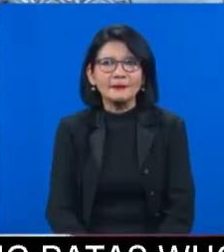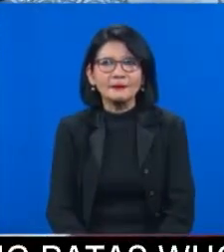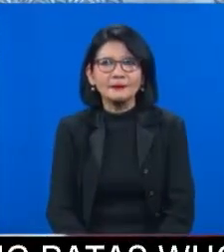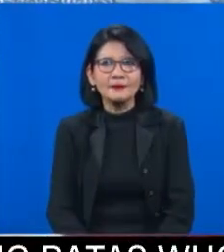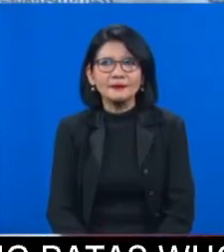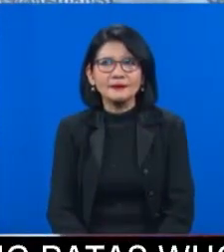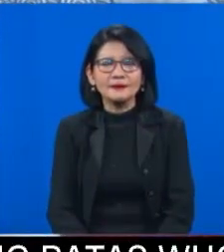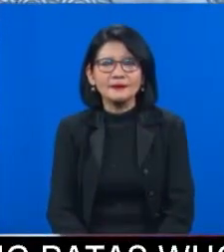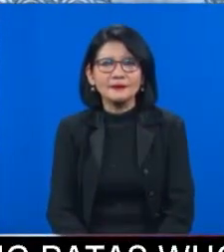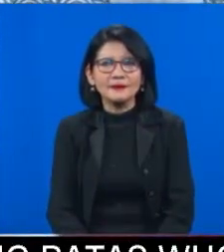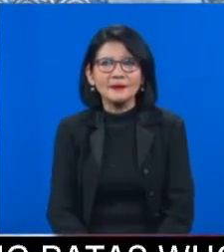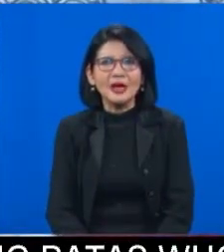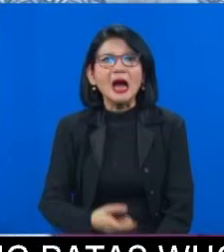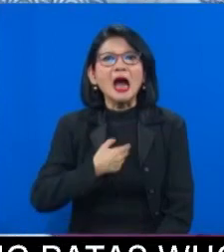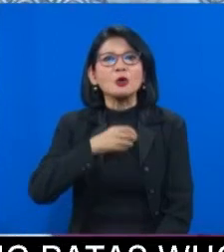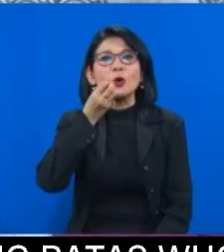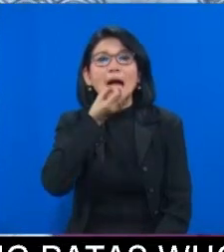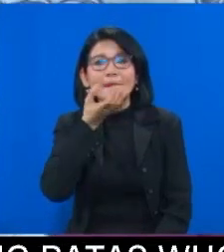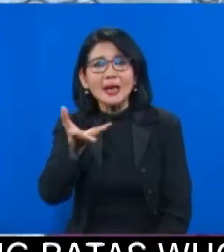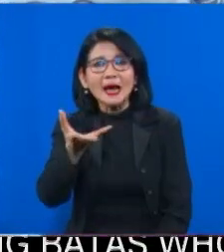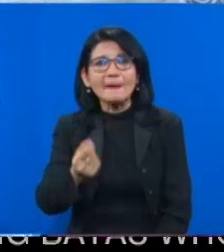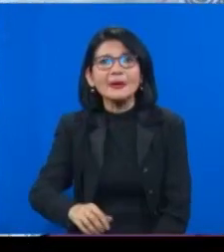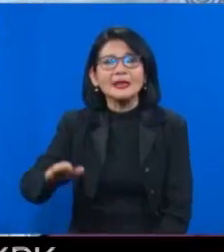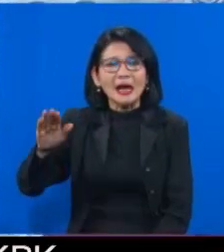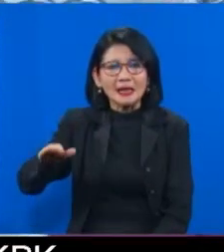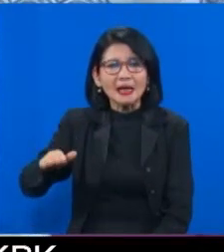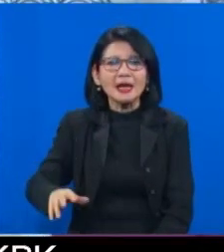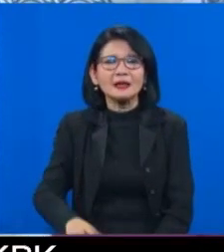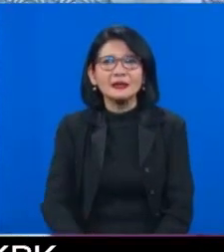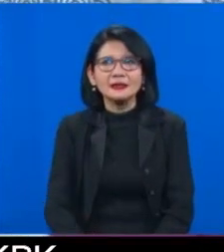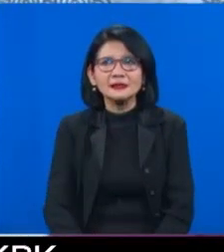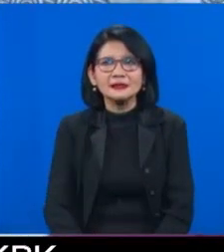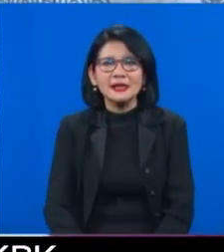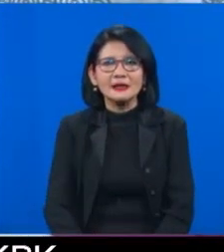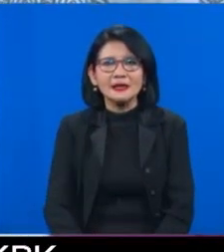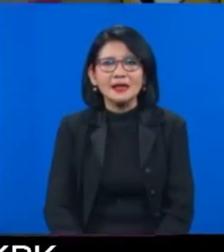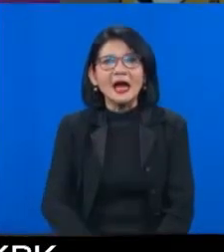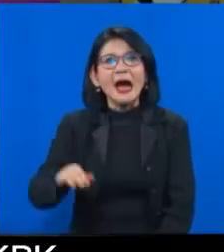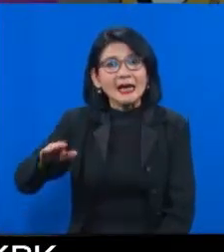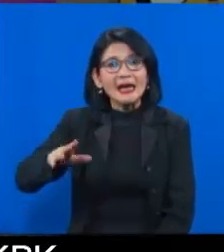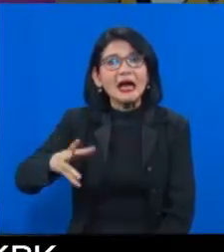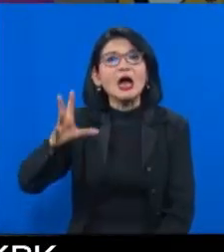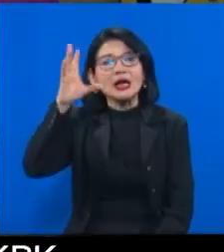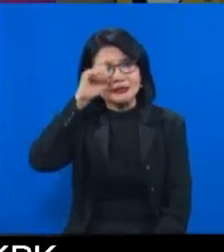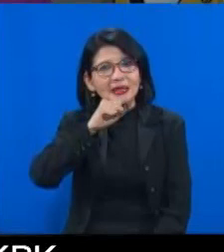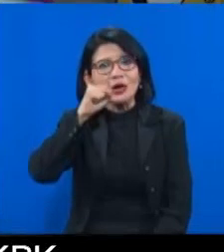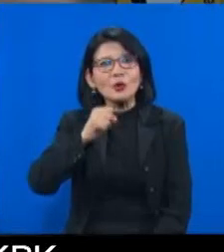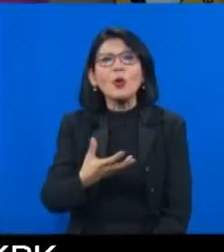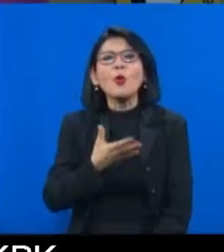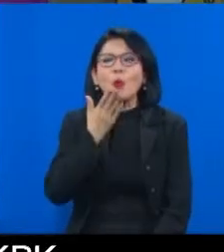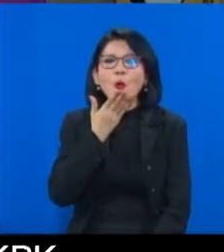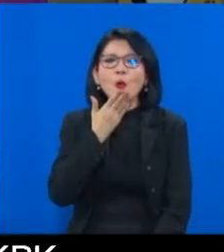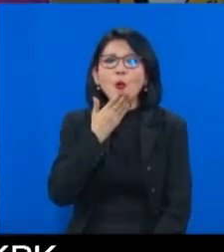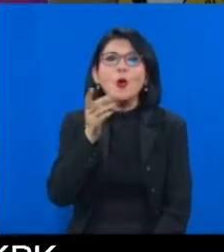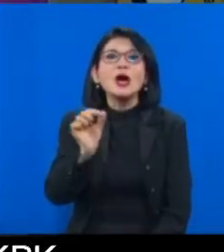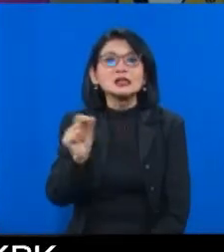Aku kasih gambaran untuk anak kalau misalnya dikasih tahu sampai sekarang, jadi anak bisa, oh iya sejauh seperti ini ya sekolah itu.